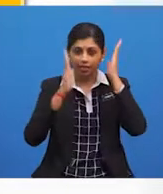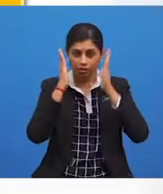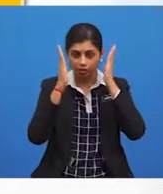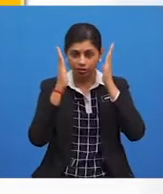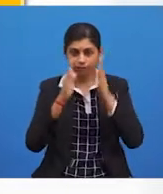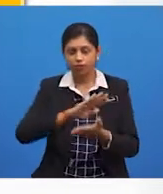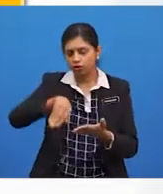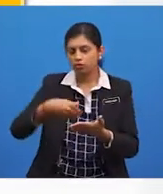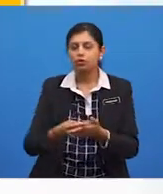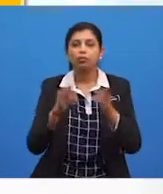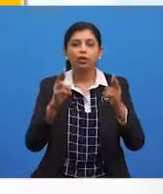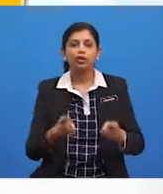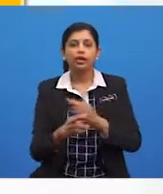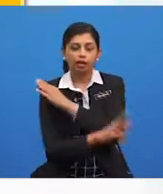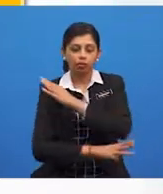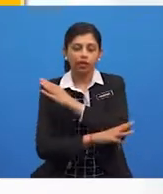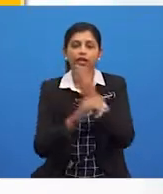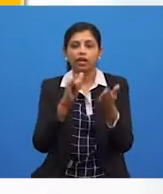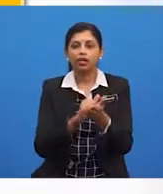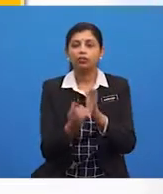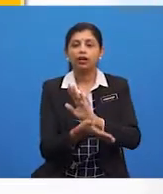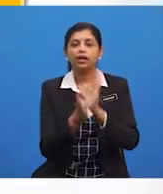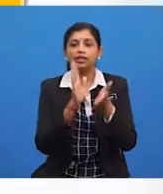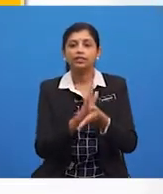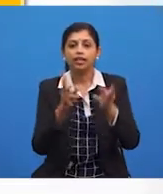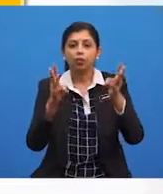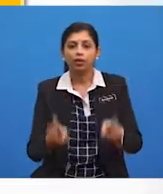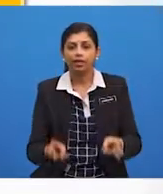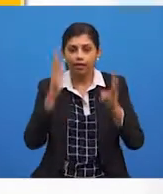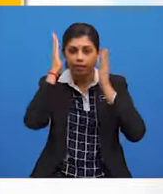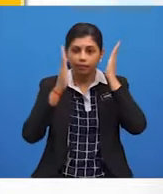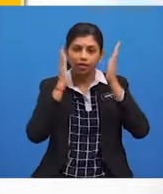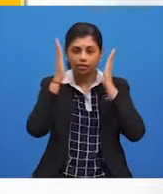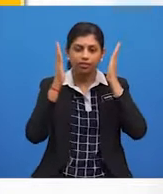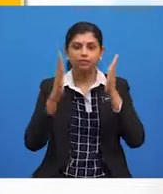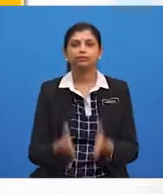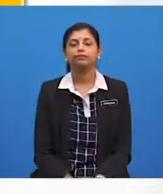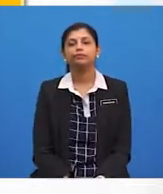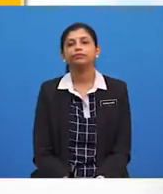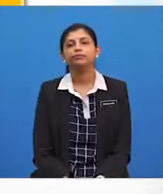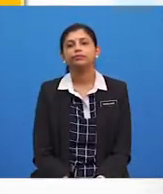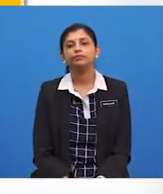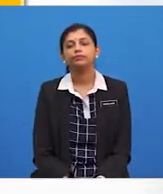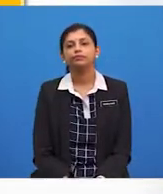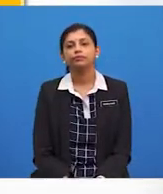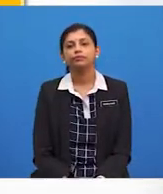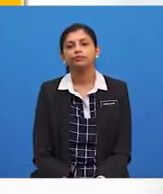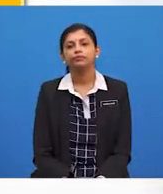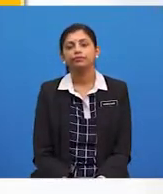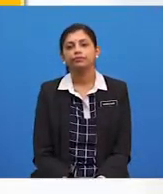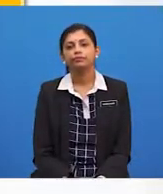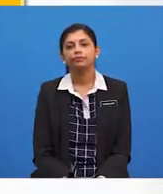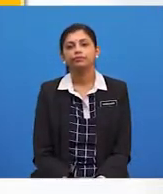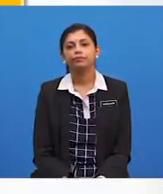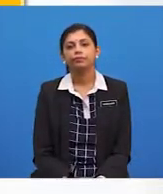maka kesemua rakyat wilayah tersebut akan mendapat kewarganegaraan Malaysia secara automatik.